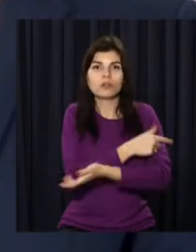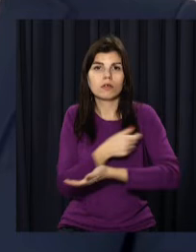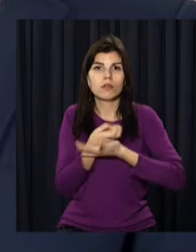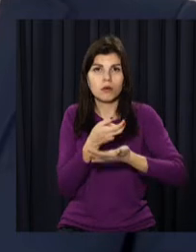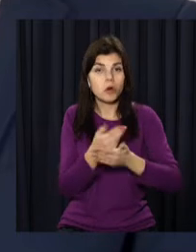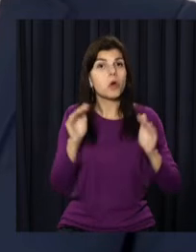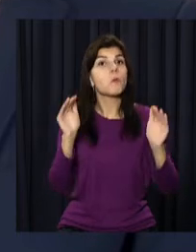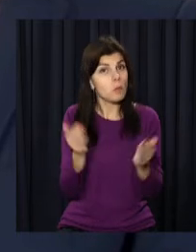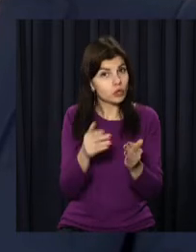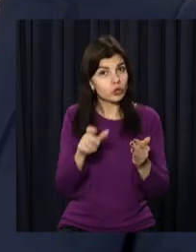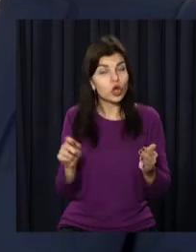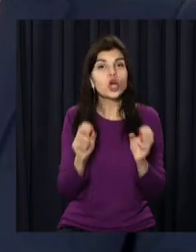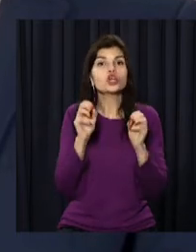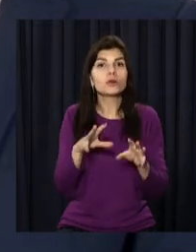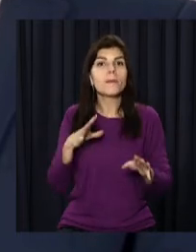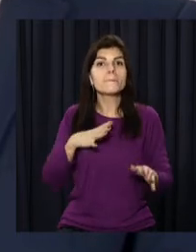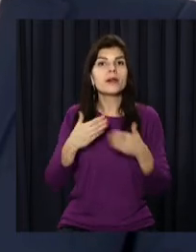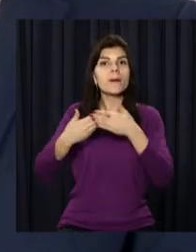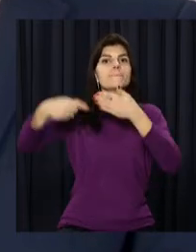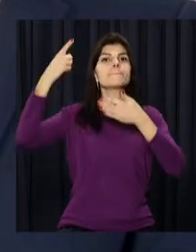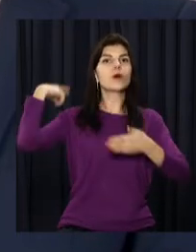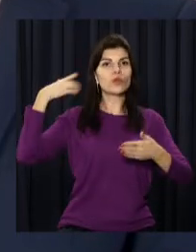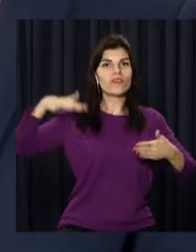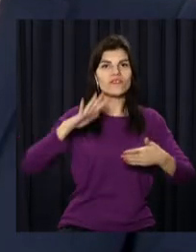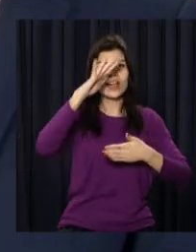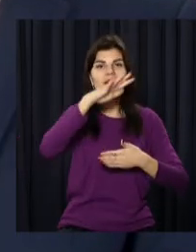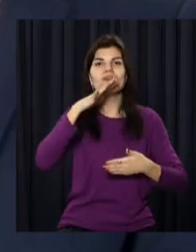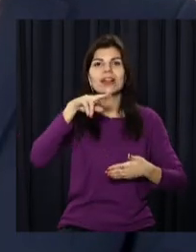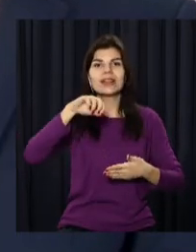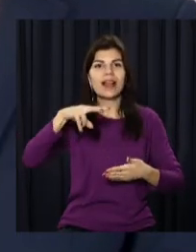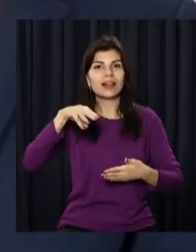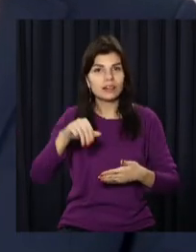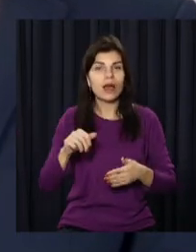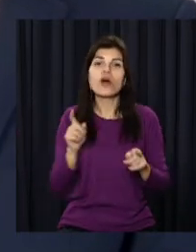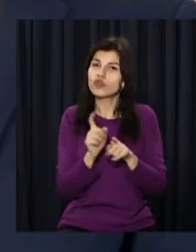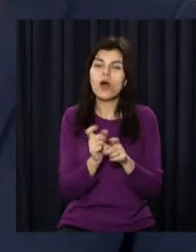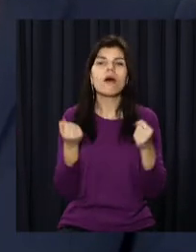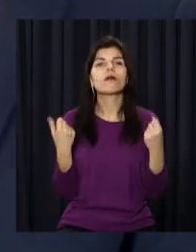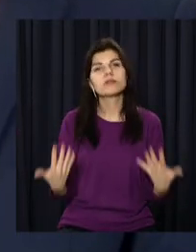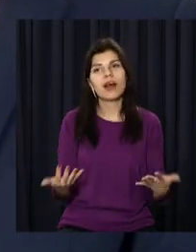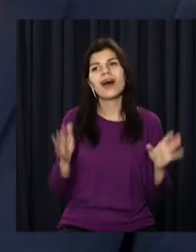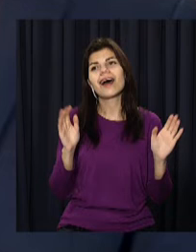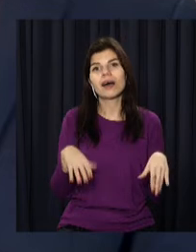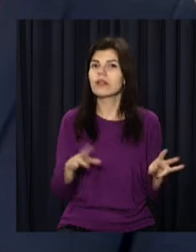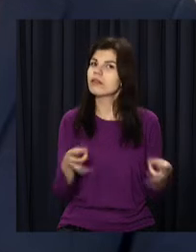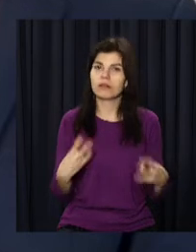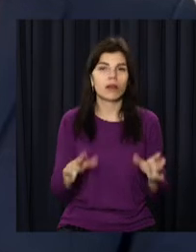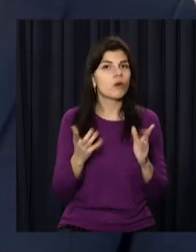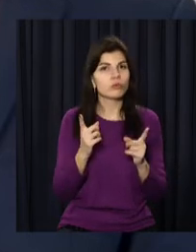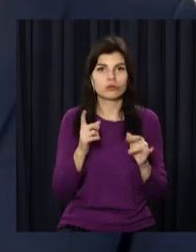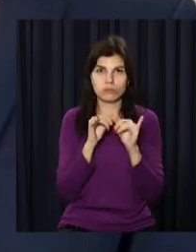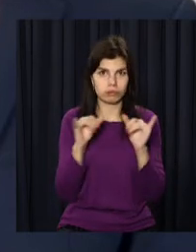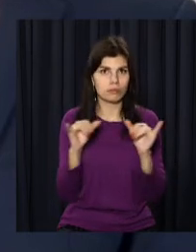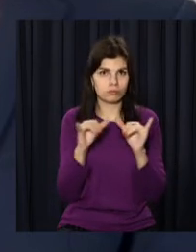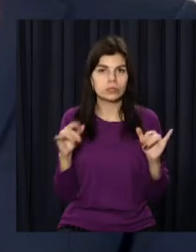госпіталізують менше пацієнтів, ніж було під час минулої хвилі. Водночас розслаблятись не варто, адже пікові показники